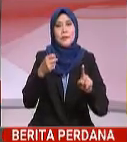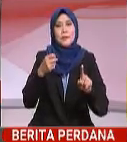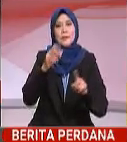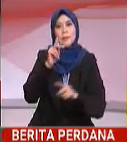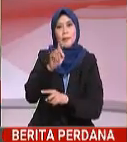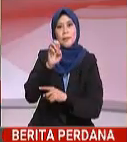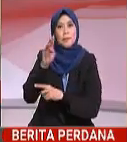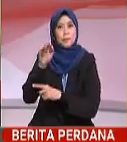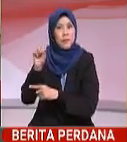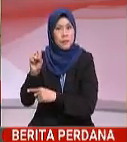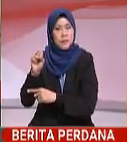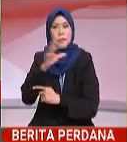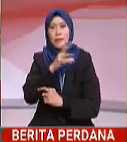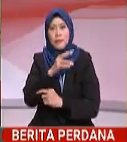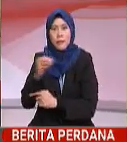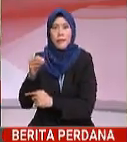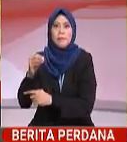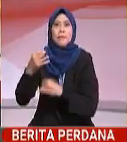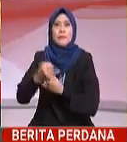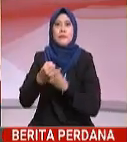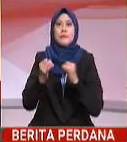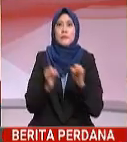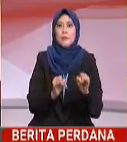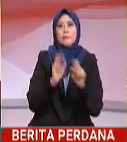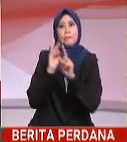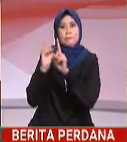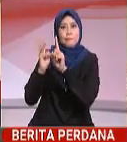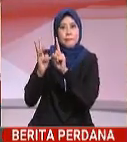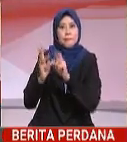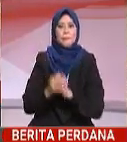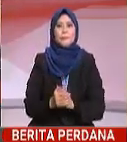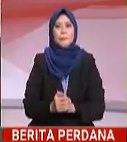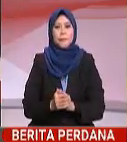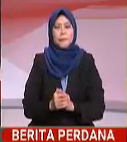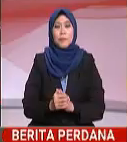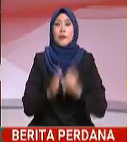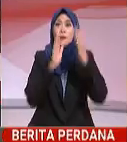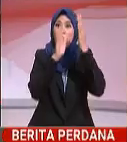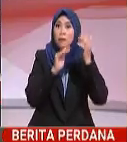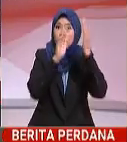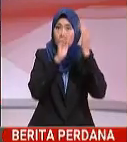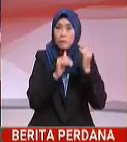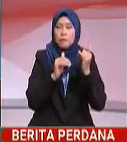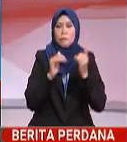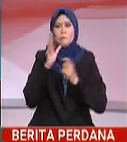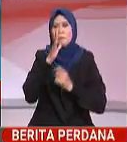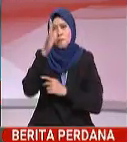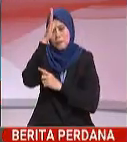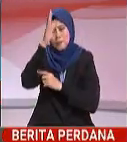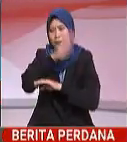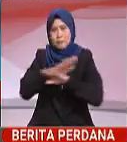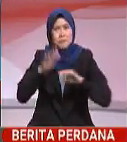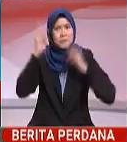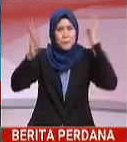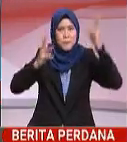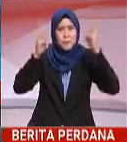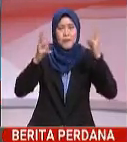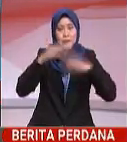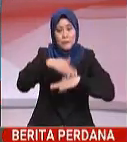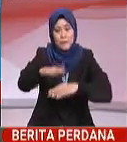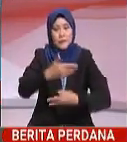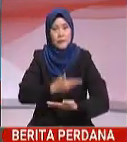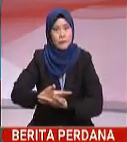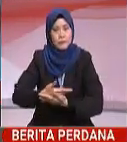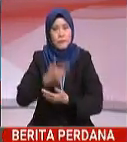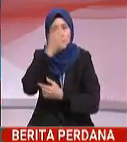Kemajuan Masyarakat dan Jabatan Kebajikan Masyarakat. KEMAS berharap ibu bapa tidak khuatir untuk menghantar anak-anak mereka kerana